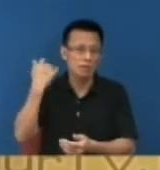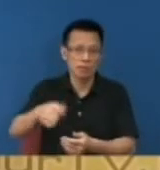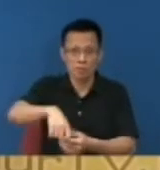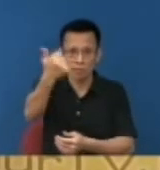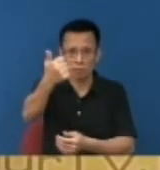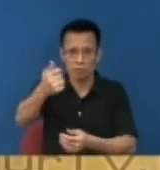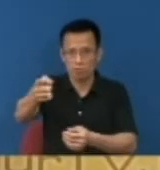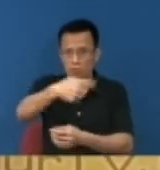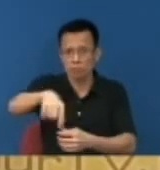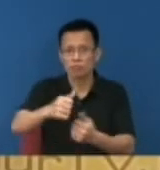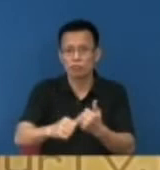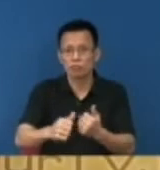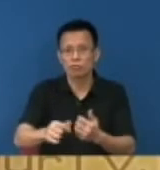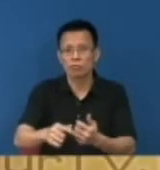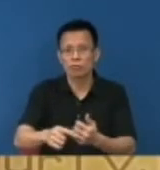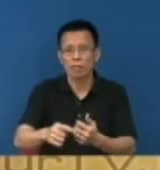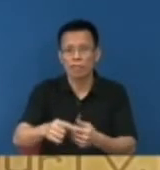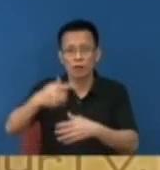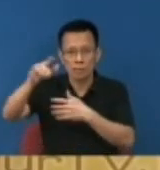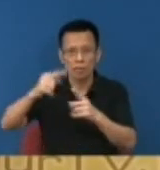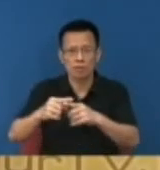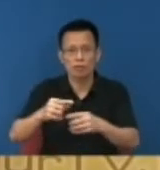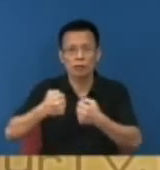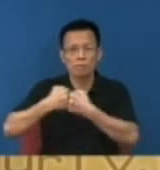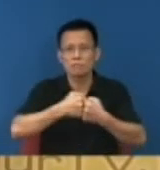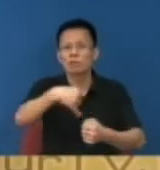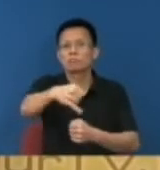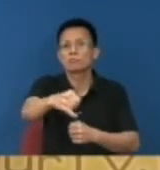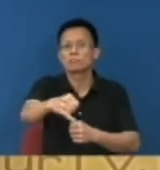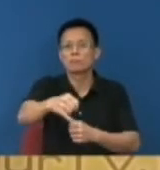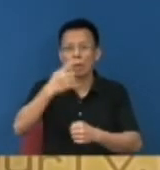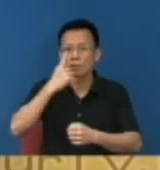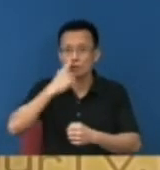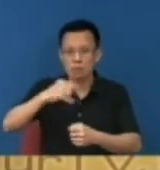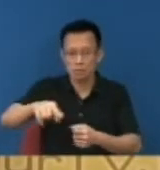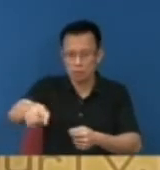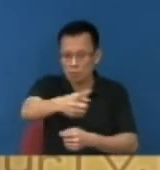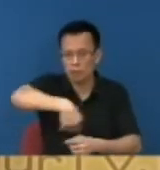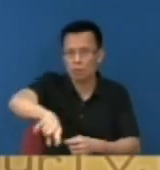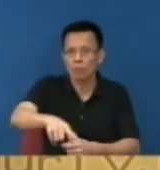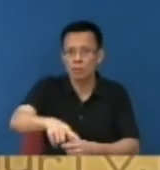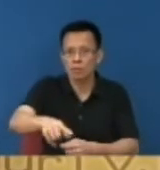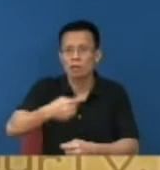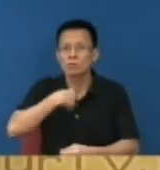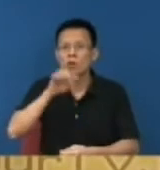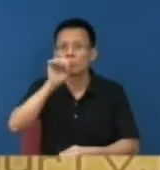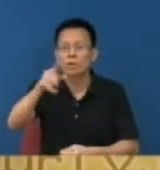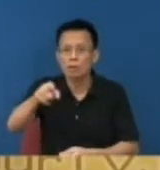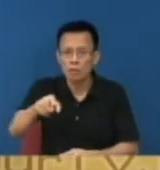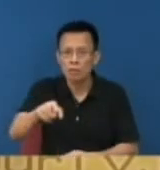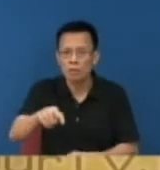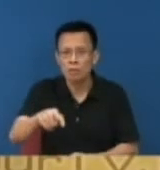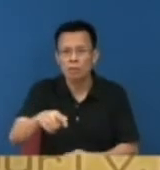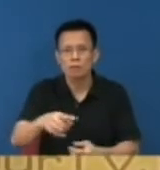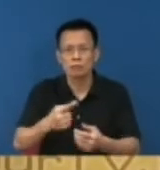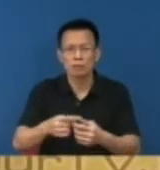員，人哋不可以同你競爭。到新嘅開發嘅時候，又要問過你老人家，咁即